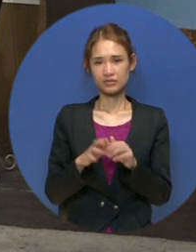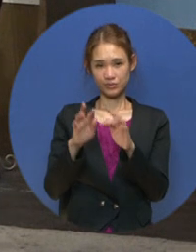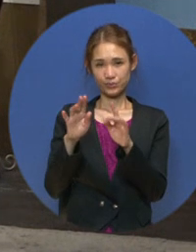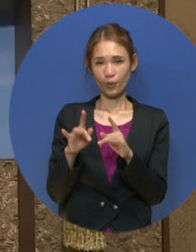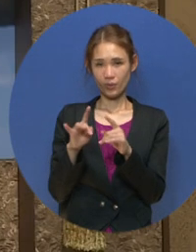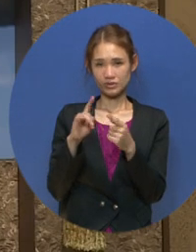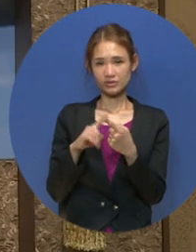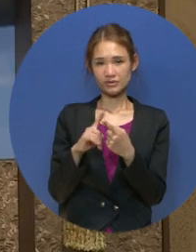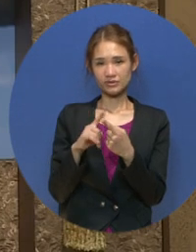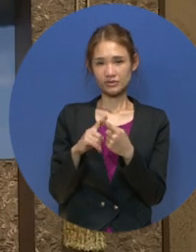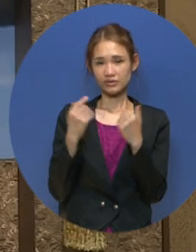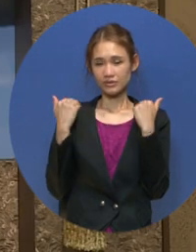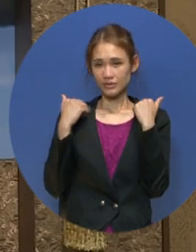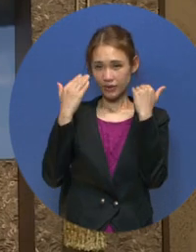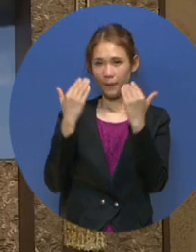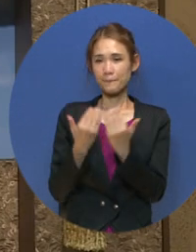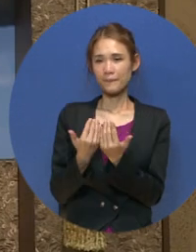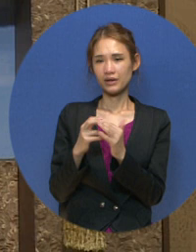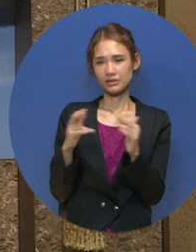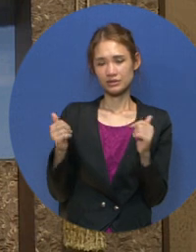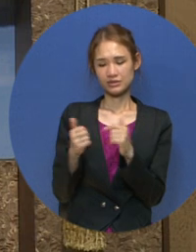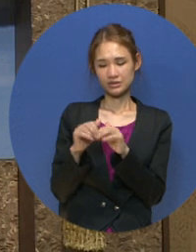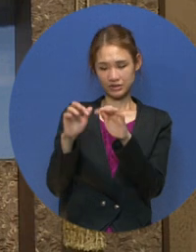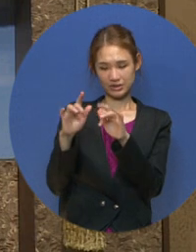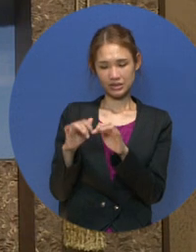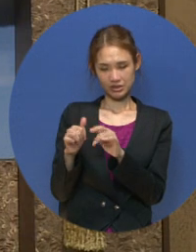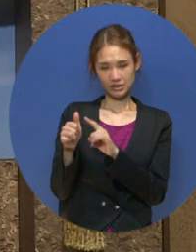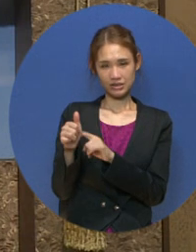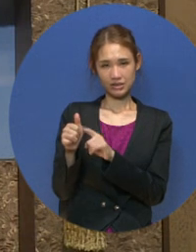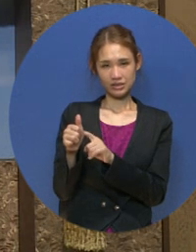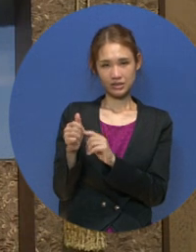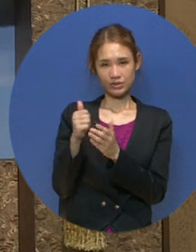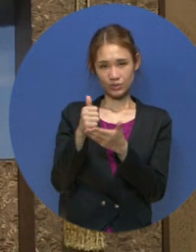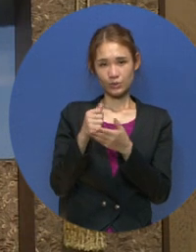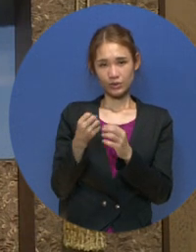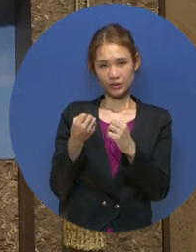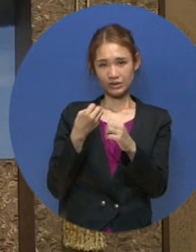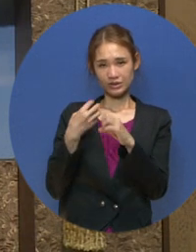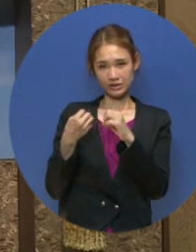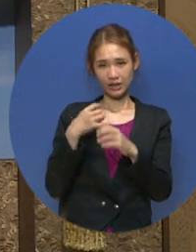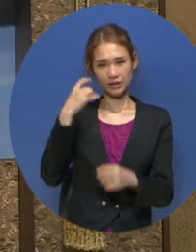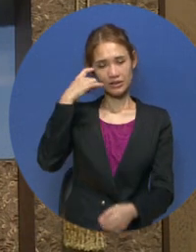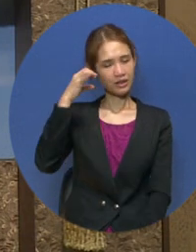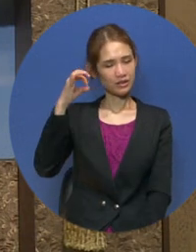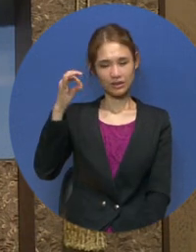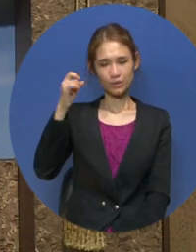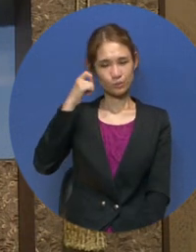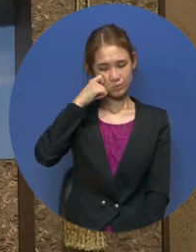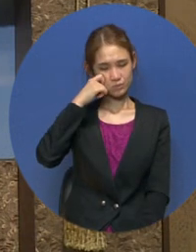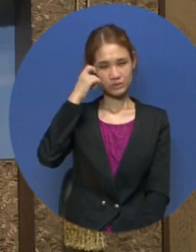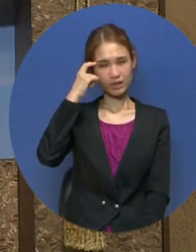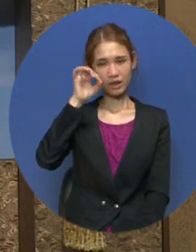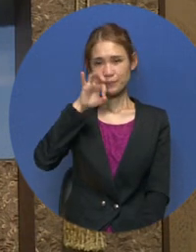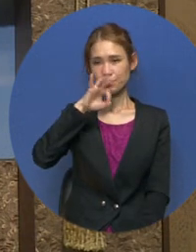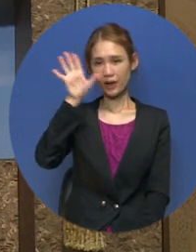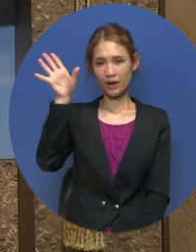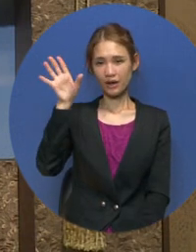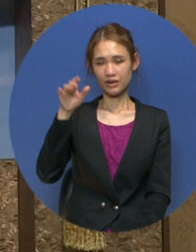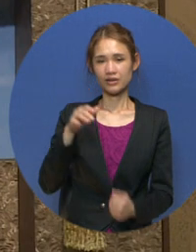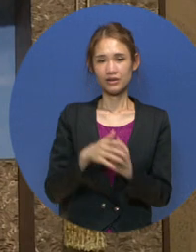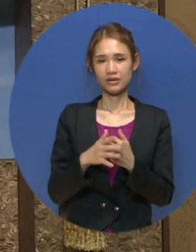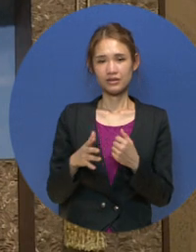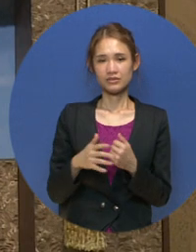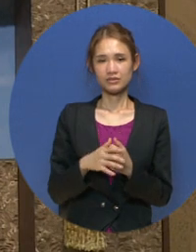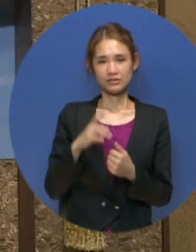포스대에서 발달장애인분들이 포스 업무를 보고 손님을 응대한다라고 상상을 하지 그렇죠. 못하고 생각을 하지 못하고 예. 이렇게